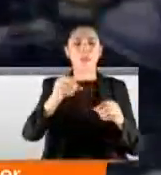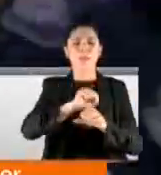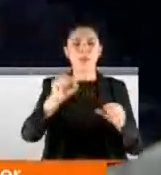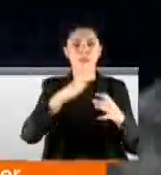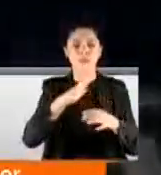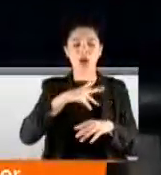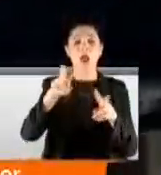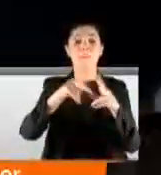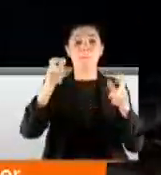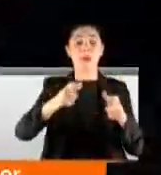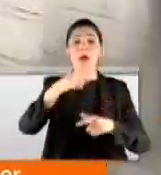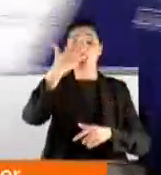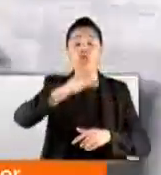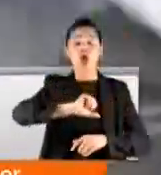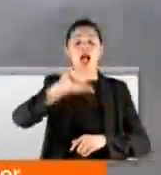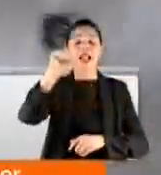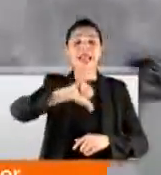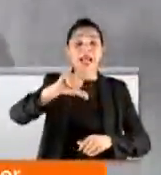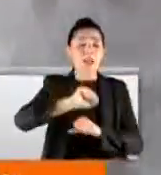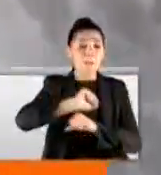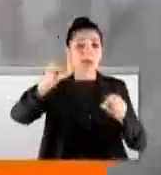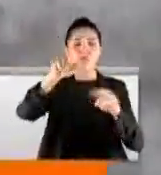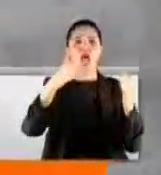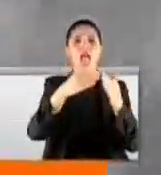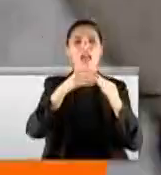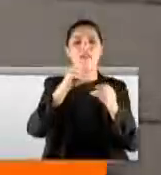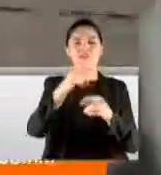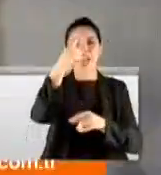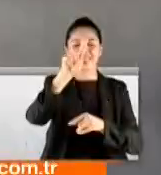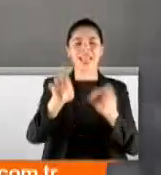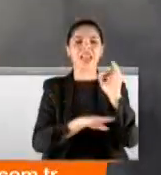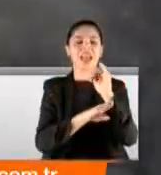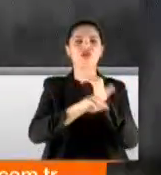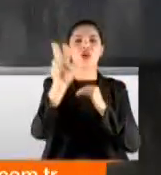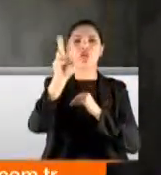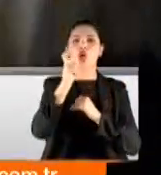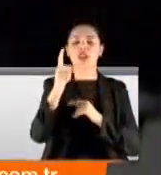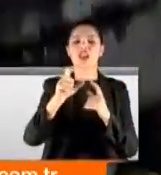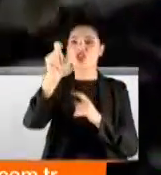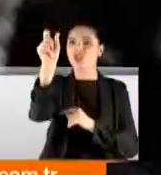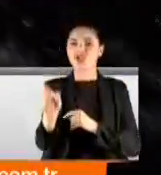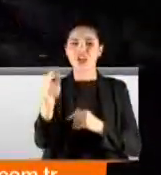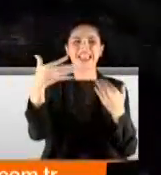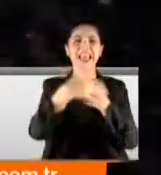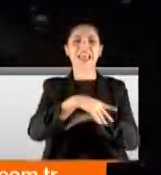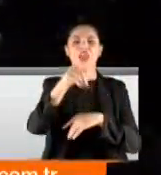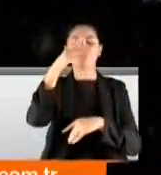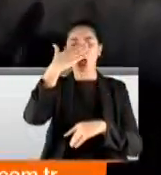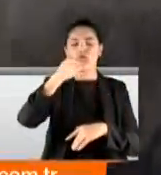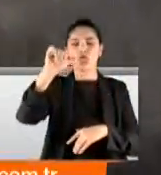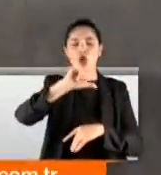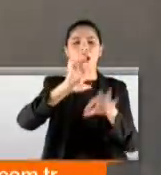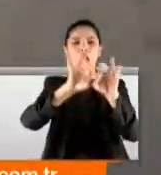korkuyla uyandı. Doğal gaz patlaması bu dairede meydana geldi. Tek başına yaşayan 30 yaşındaki Cihan Kurum gece doğal gaz